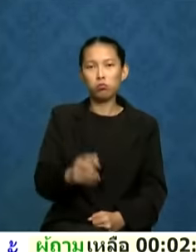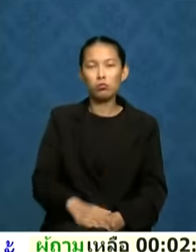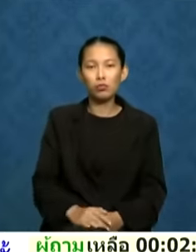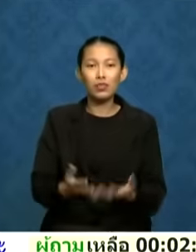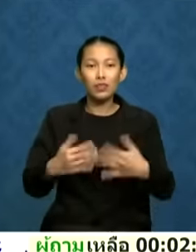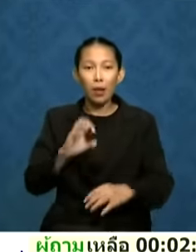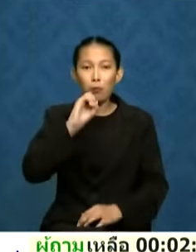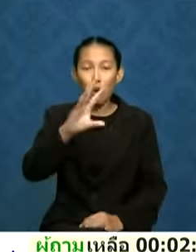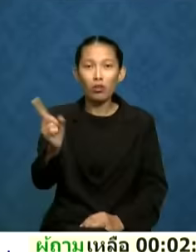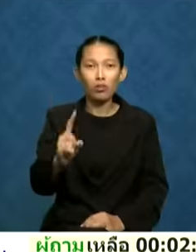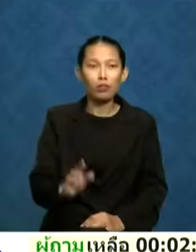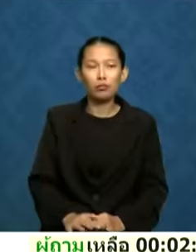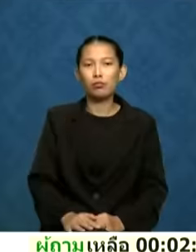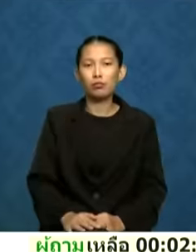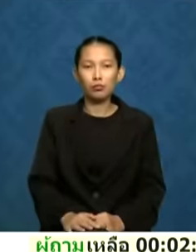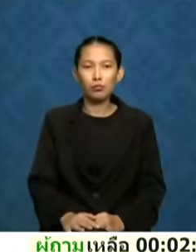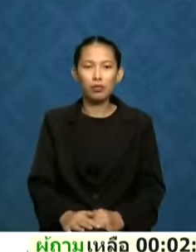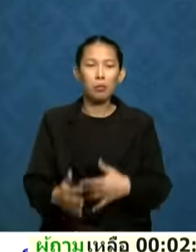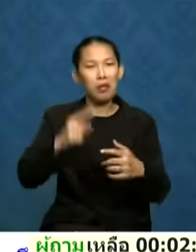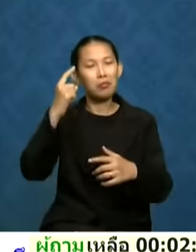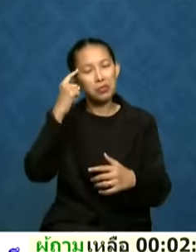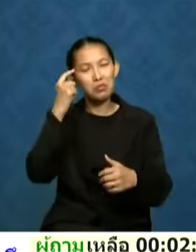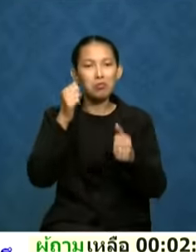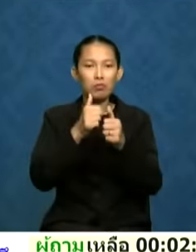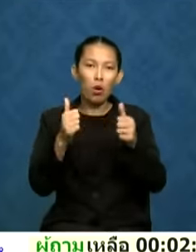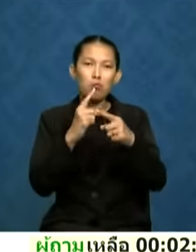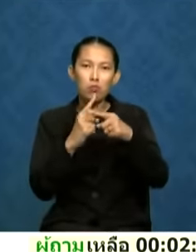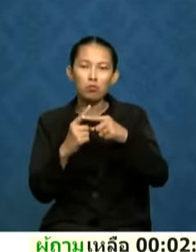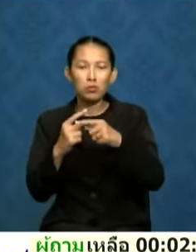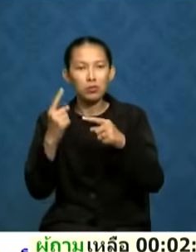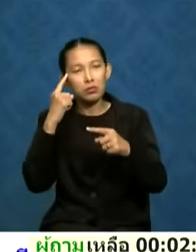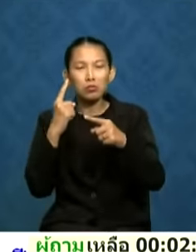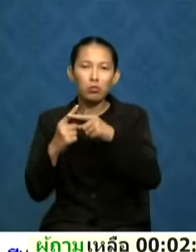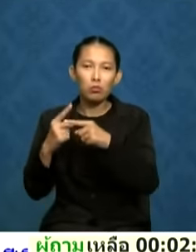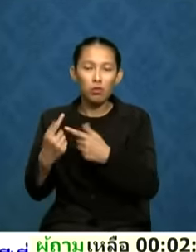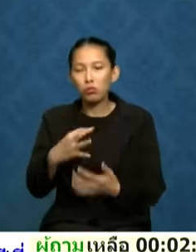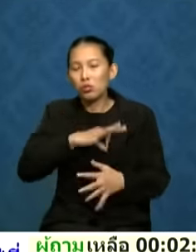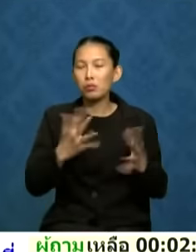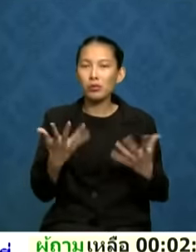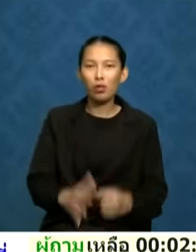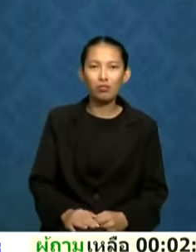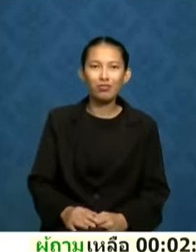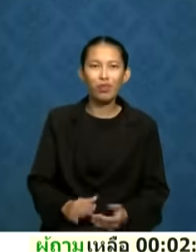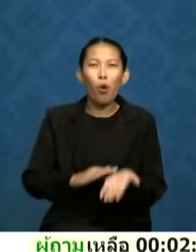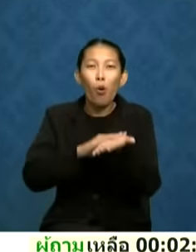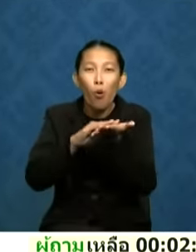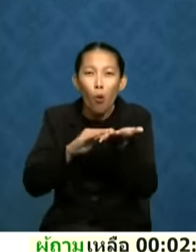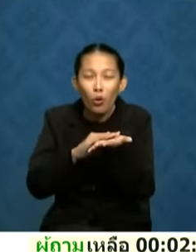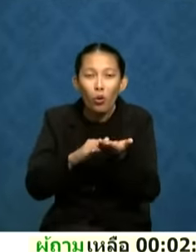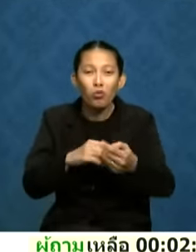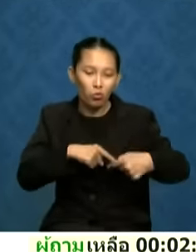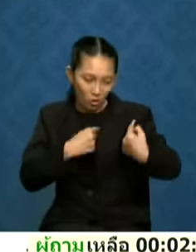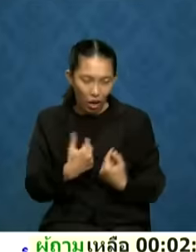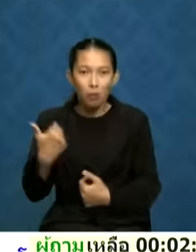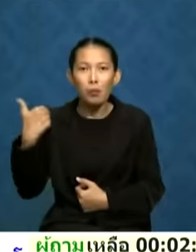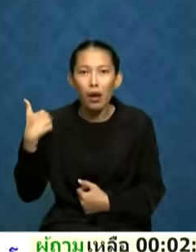แล้ทานจะบอกว่าเรื่นี้เราตองมองอยสร้างสเราต้องมองอย่างไม่รสกอะไรอย่นนประทานโทษนะครับท่านยมหัวใจ